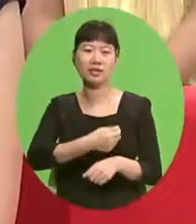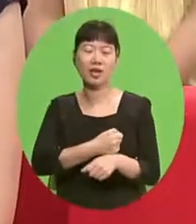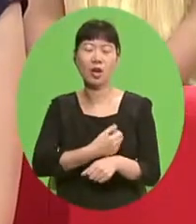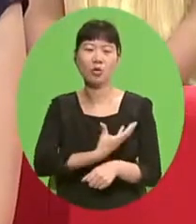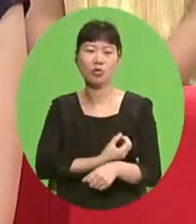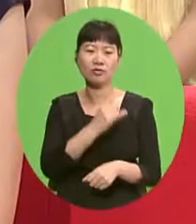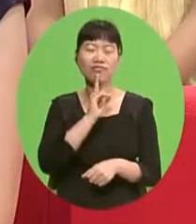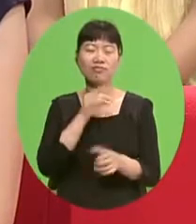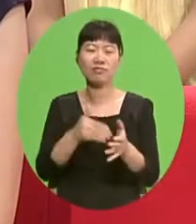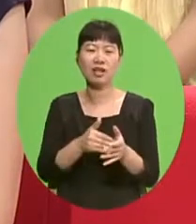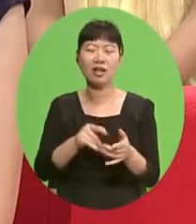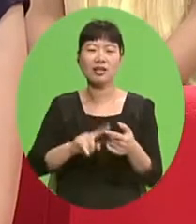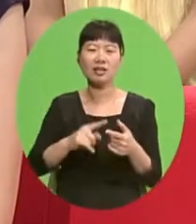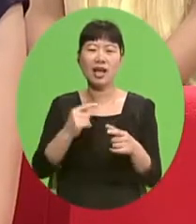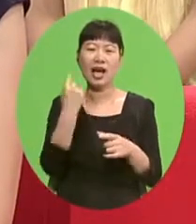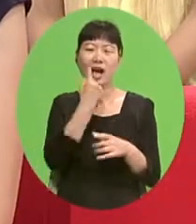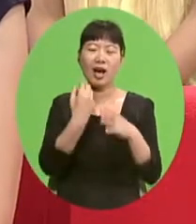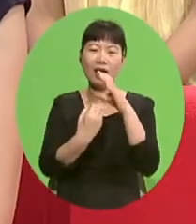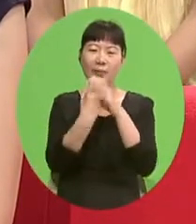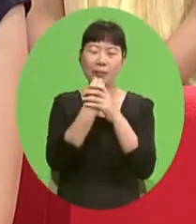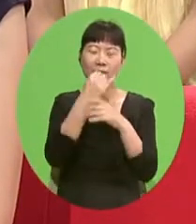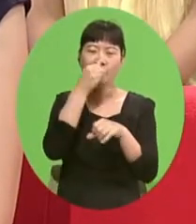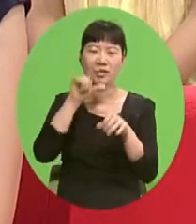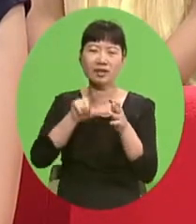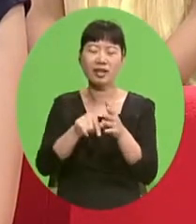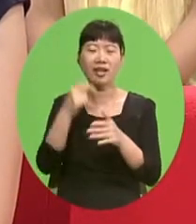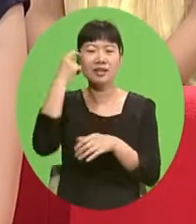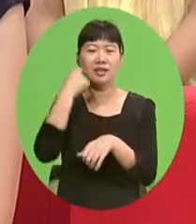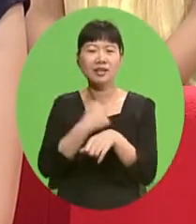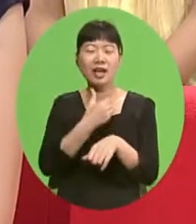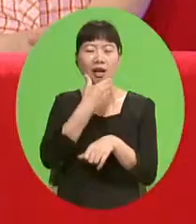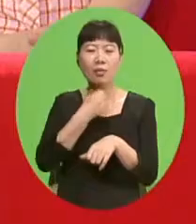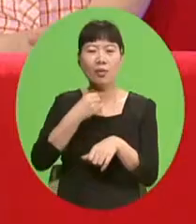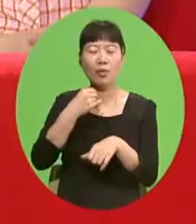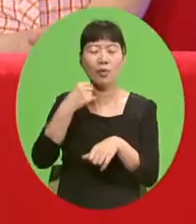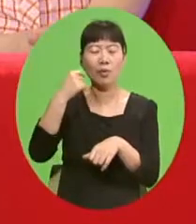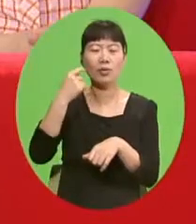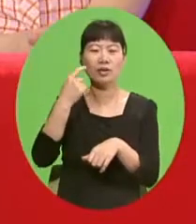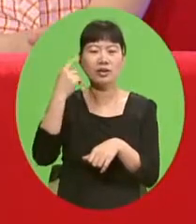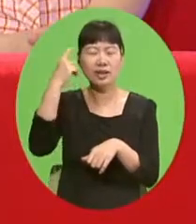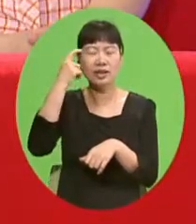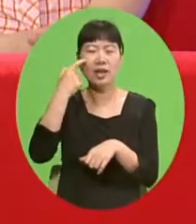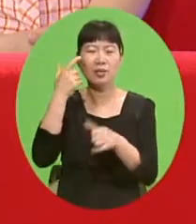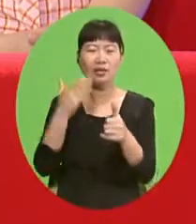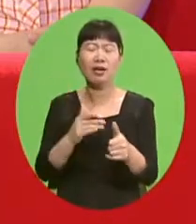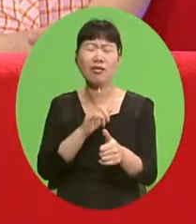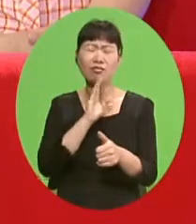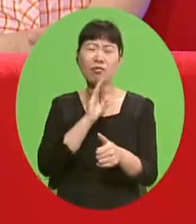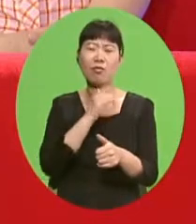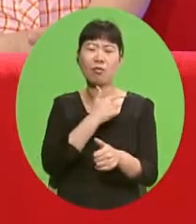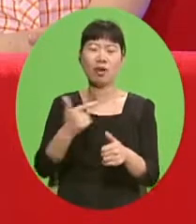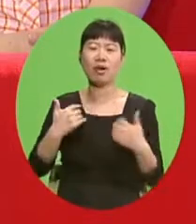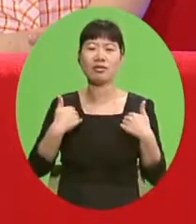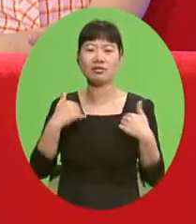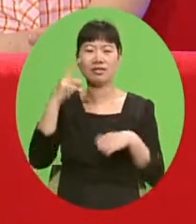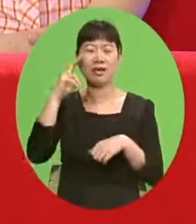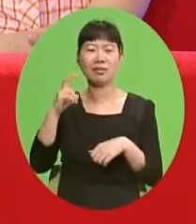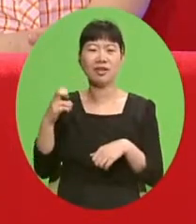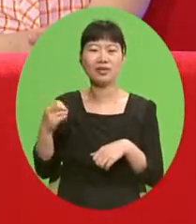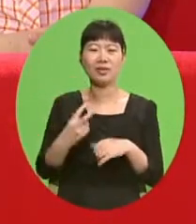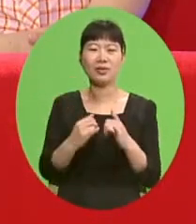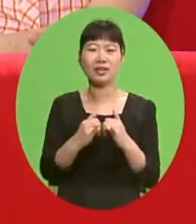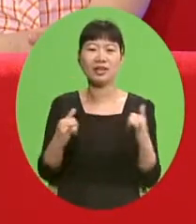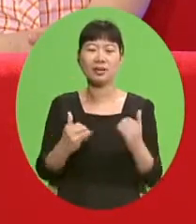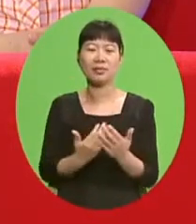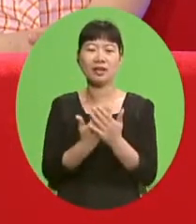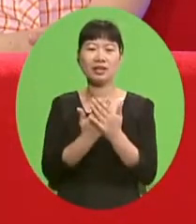우유란 말이에요. 이게 입속으로 쭉 빨려 들어갈 때이 아이가 느꼈던 행복감을 한번 생각을 해보자고요. 얼마나 즐거웠겠습니까? 그리고 또